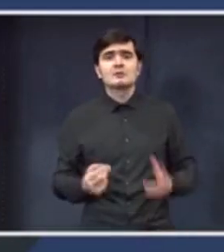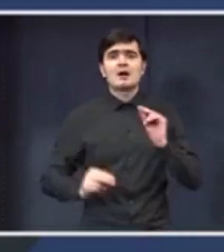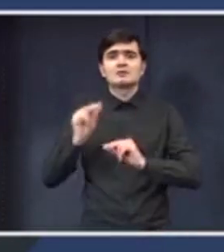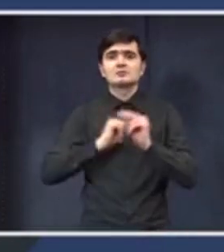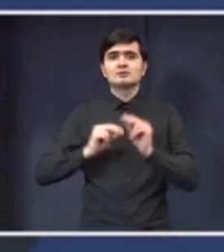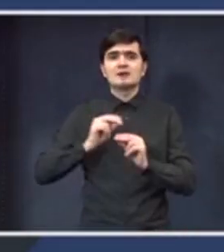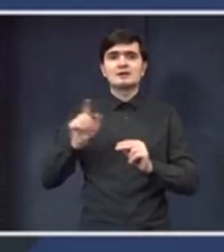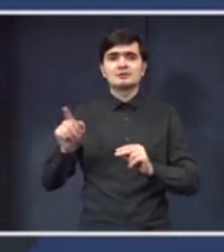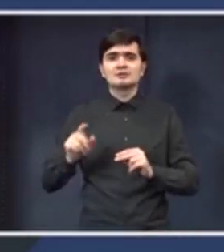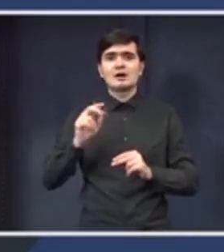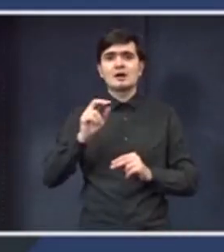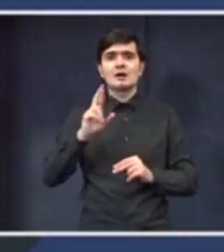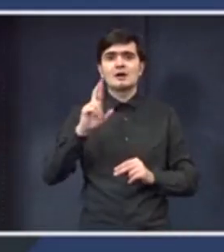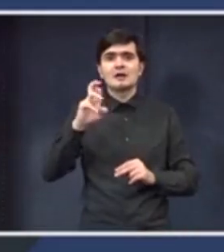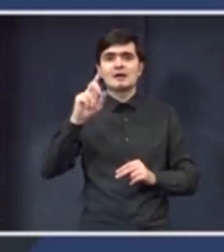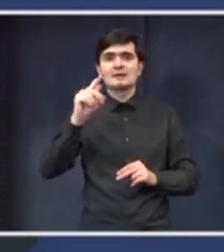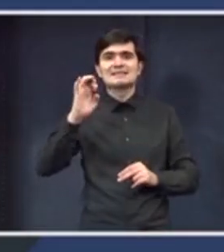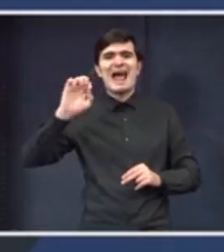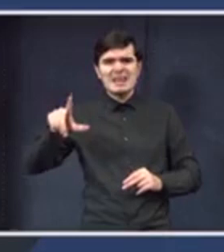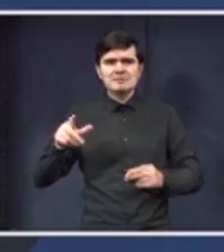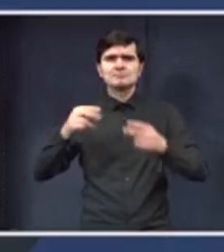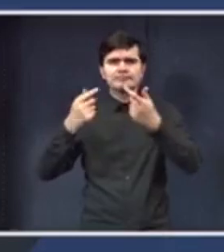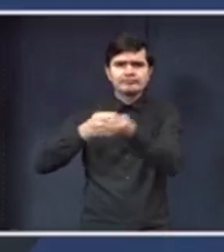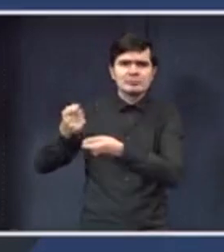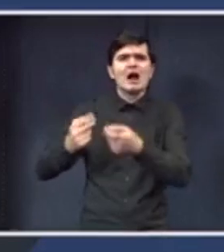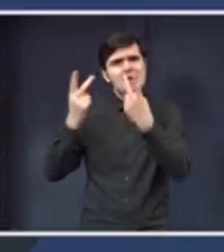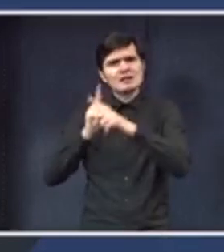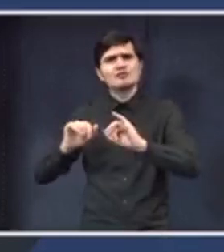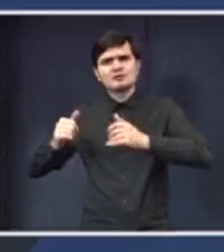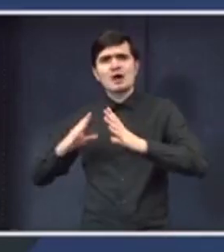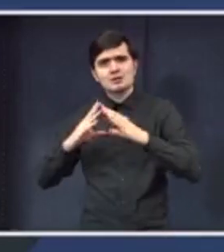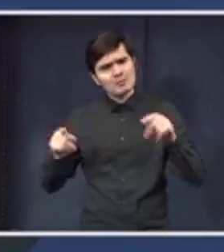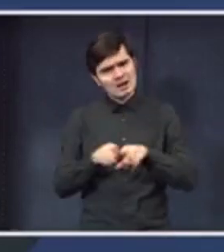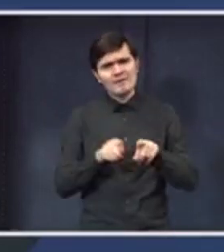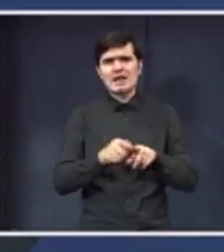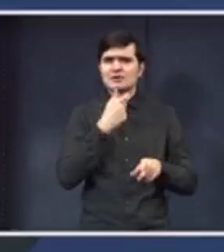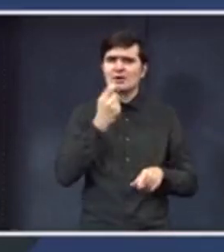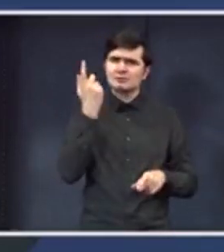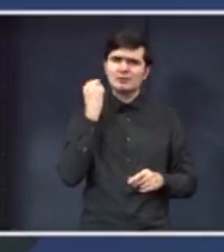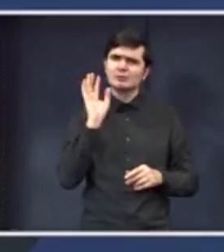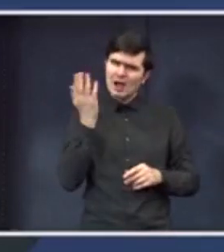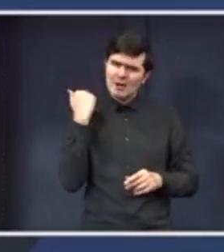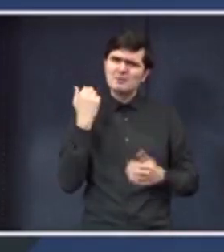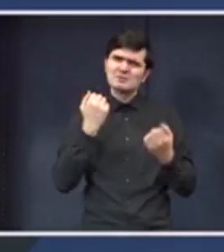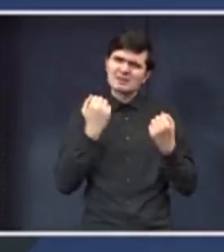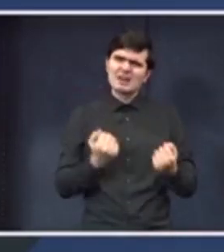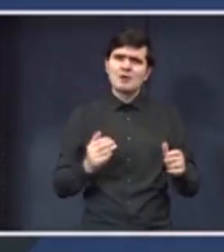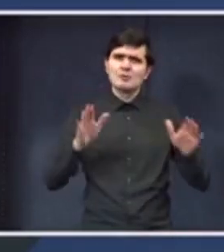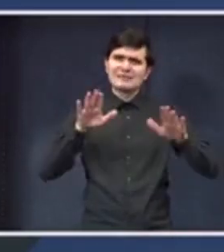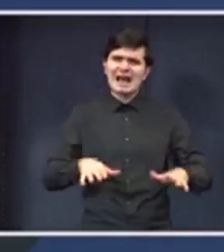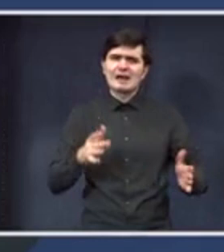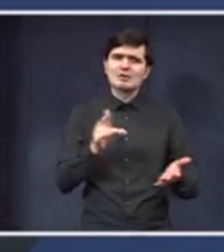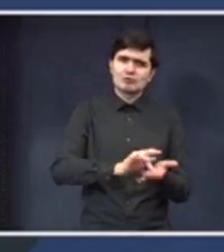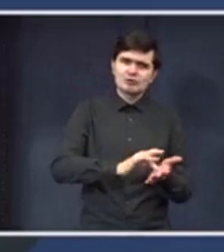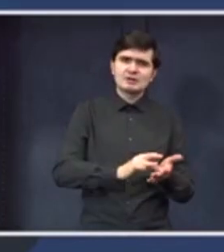Asociația Retailerilor, ei înțeleg foarte bine situația prin care trece România și au fost alături de noi și anul trecut, când am trecut prin stare de urgență, i-am